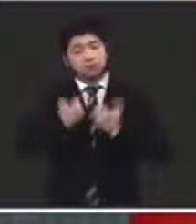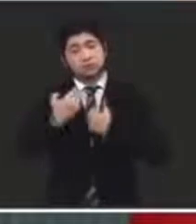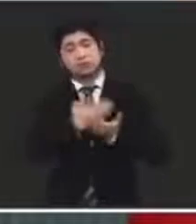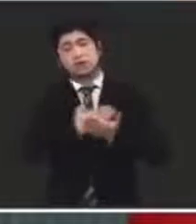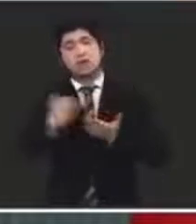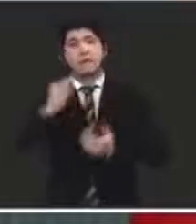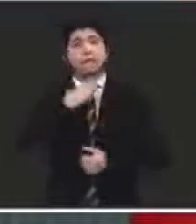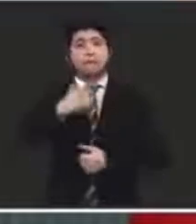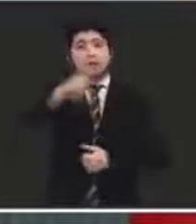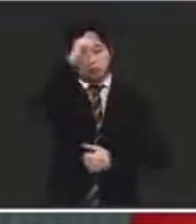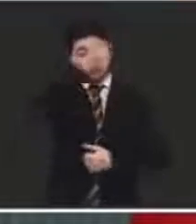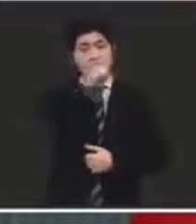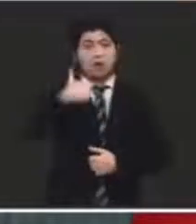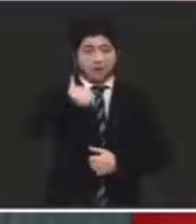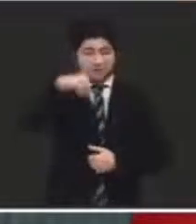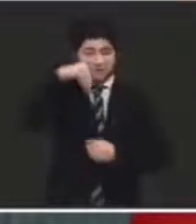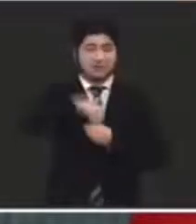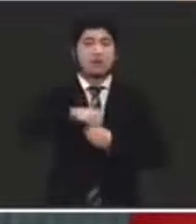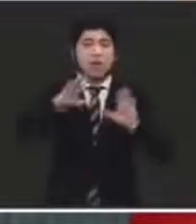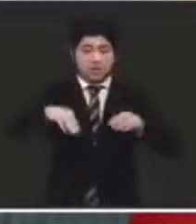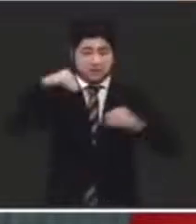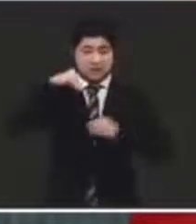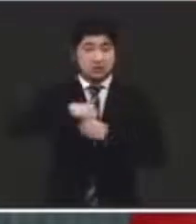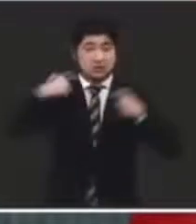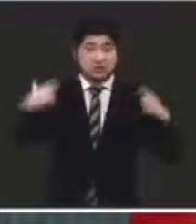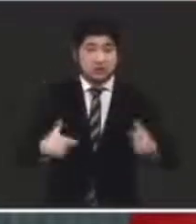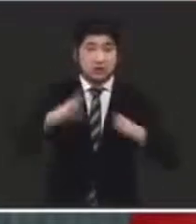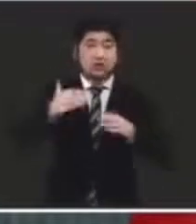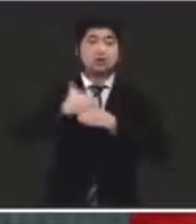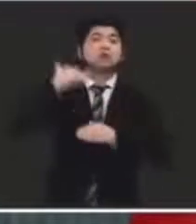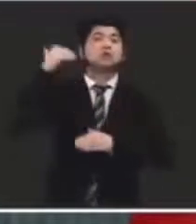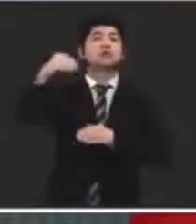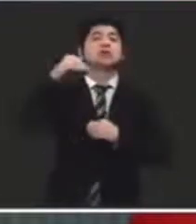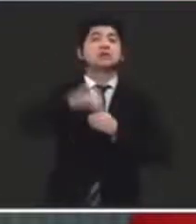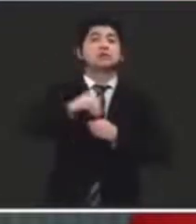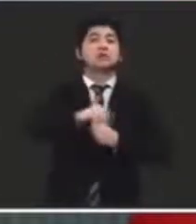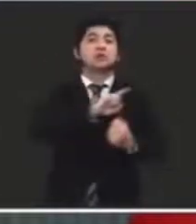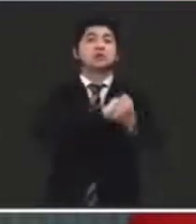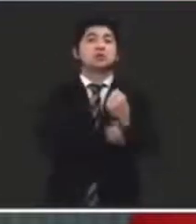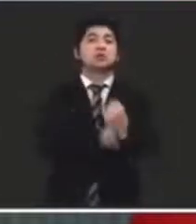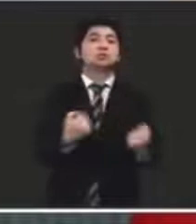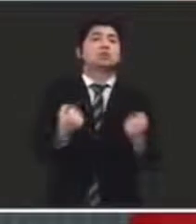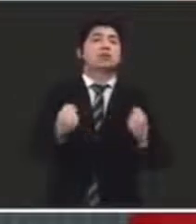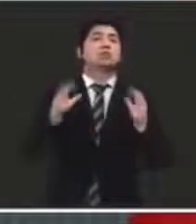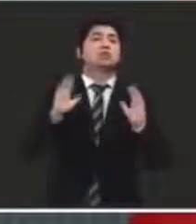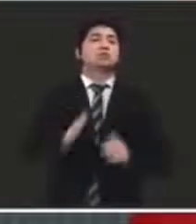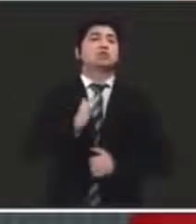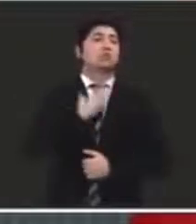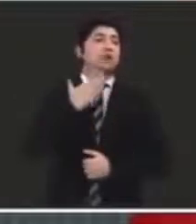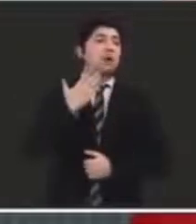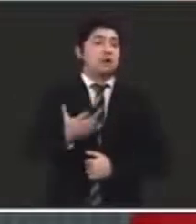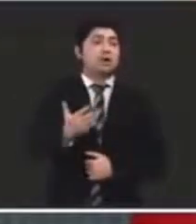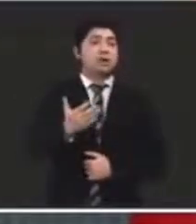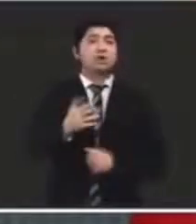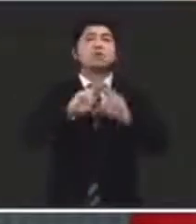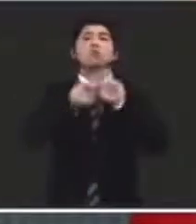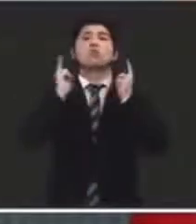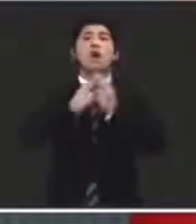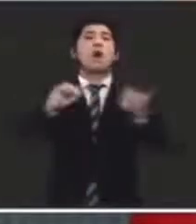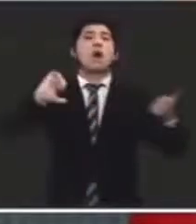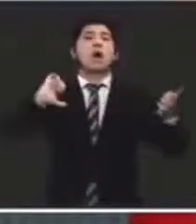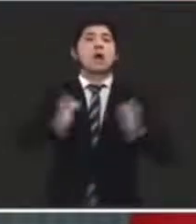Türkiye olarak hem içeride Hem dışarıda güçlü bir duruş sergiliyoruz küresel